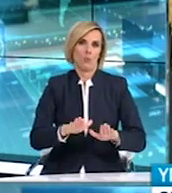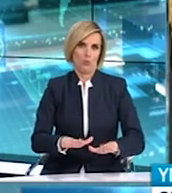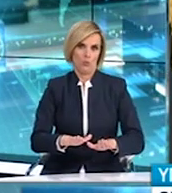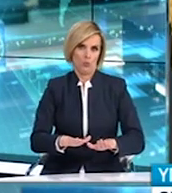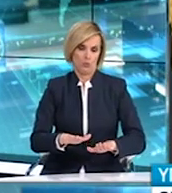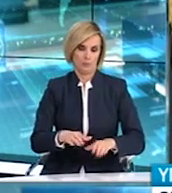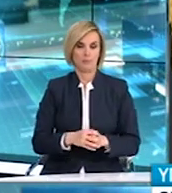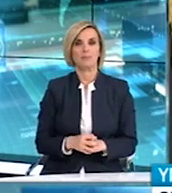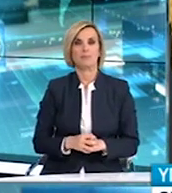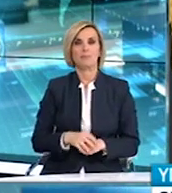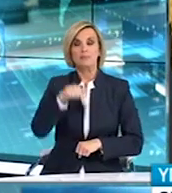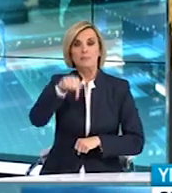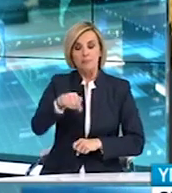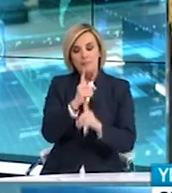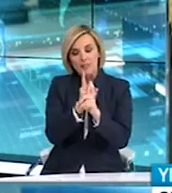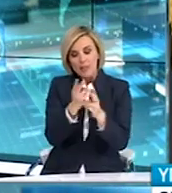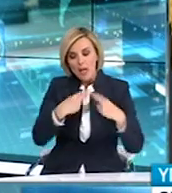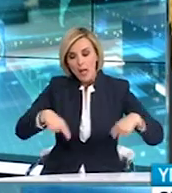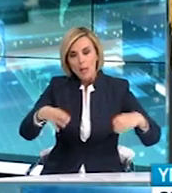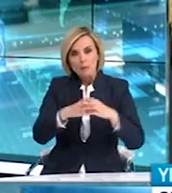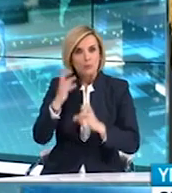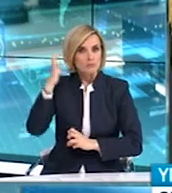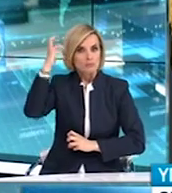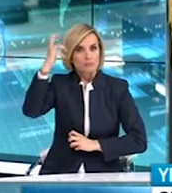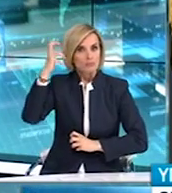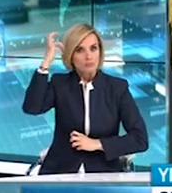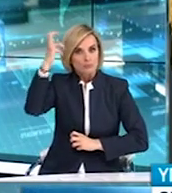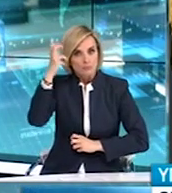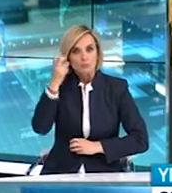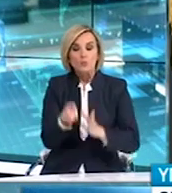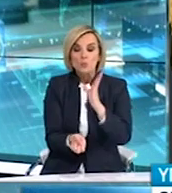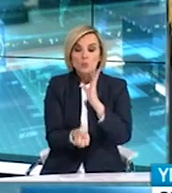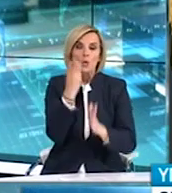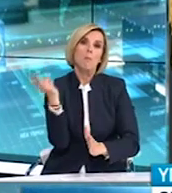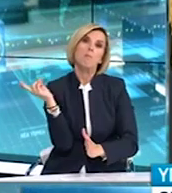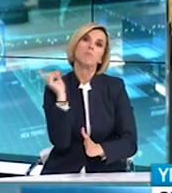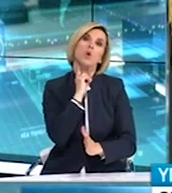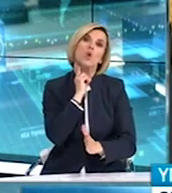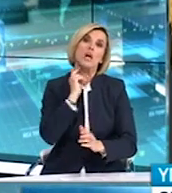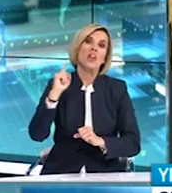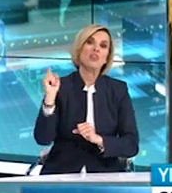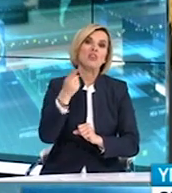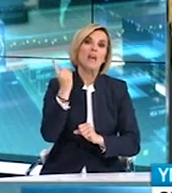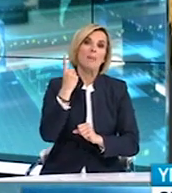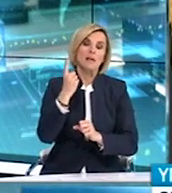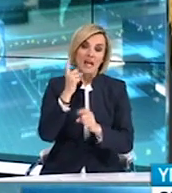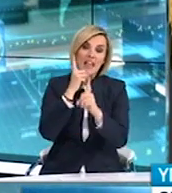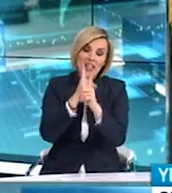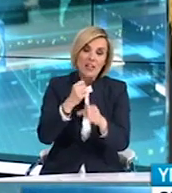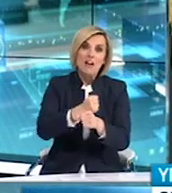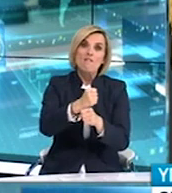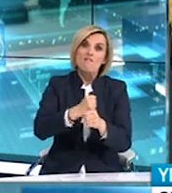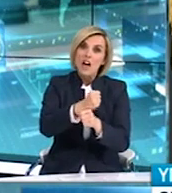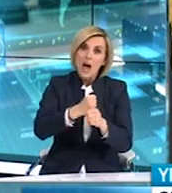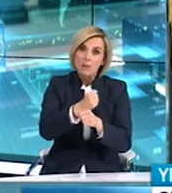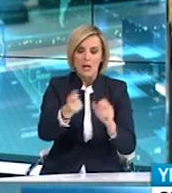Σήμερα, η Ειδική Επιτροπή Εμπειρογνωμόνων ενέκρινε νέα έκδοση του θεραπευτικού πρωτοκόλλου με τα ειδικά φάρμακα που θα ακολουθούν οι γιατροί